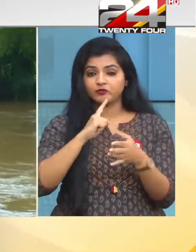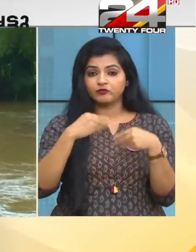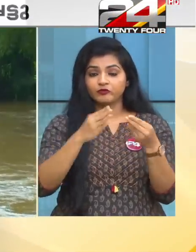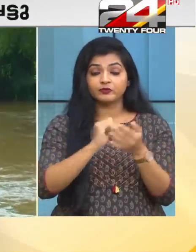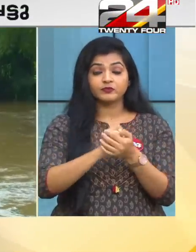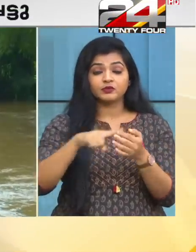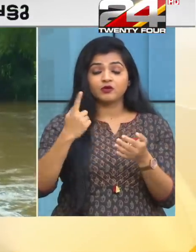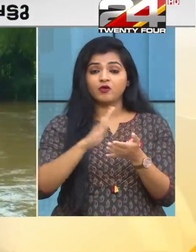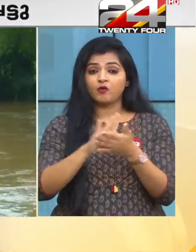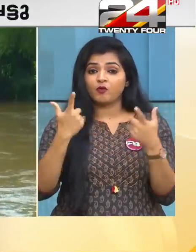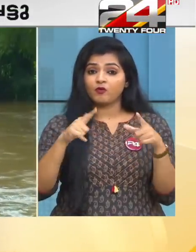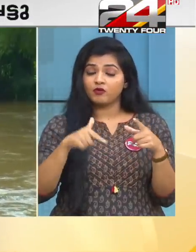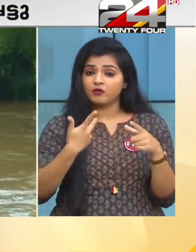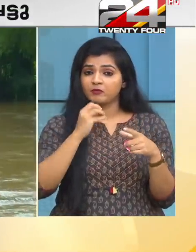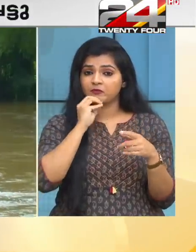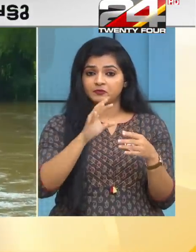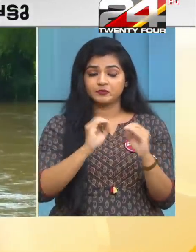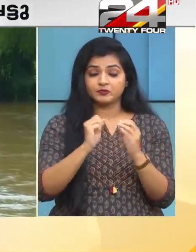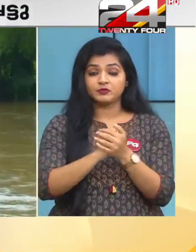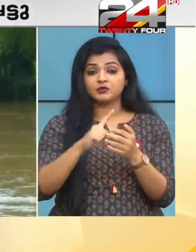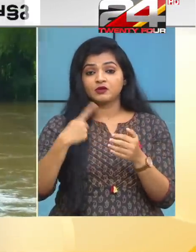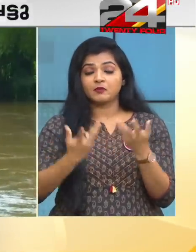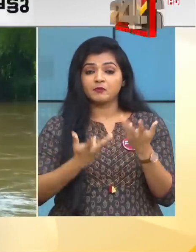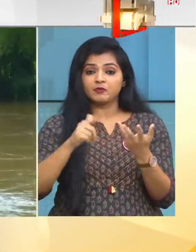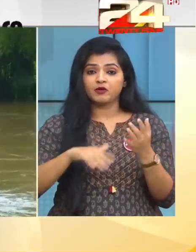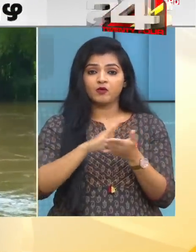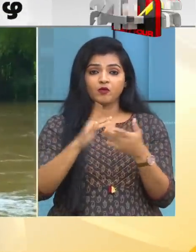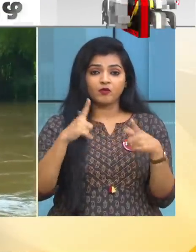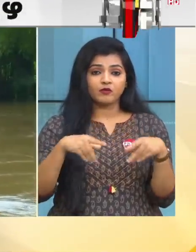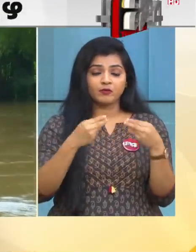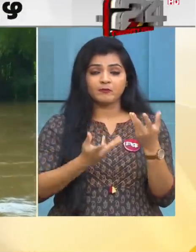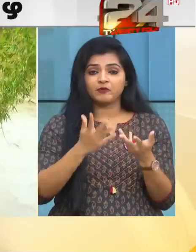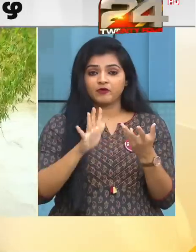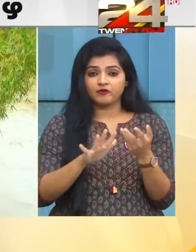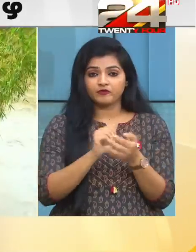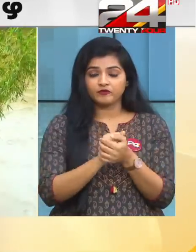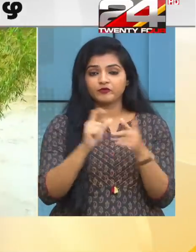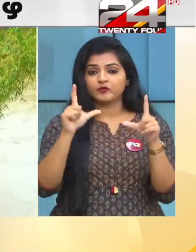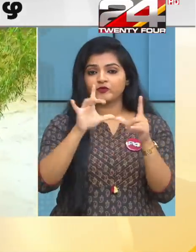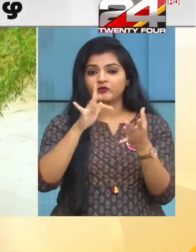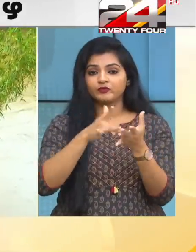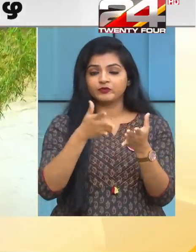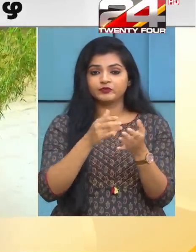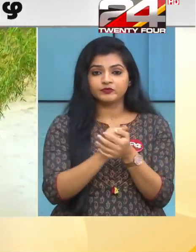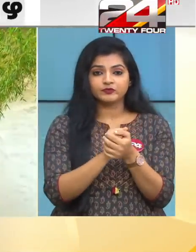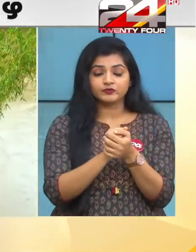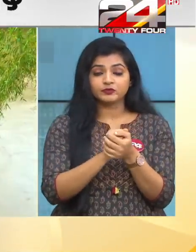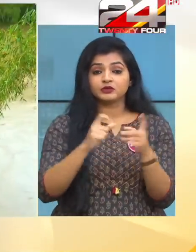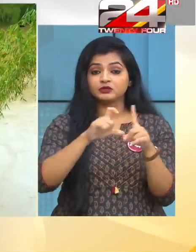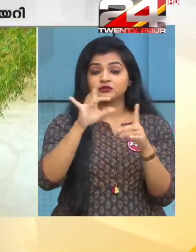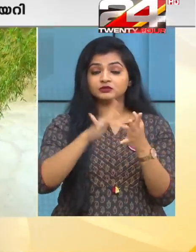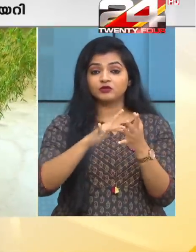അവധിയുടെ കാര്യം ഇനി പ്രഖ്യാപിച്ചിട്ടില്ല. ഒരുപക്ഷെ നാളെയും അവധി ഉണ്ടാകാനുള്ള സാധ്യത തള്ളി കഴിയുകയില്ല. എന്തായാലും ജില്ലാ